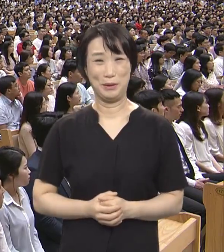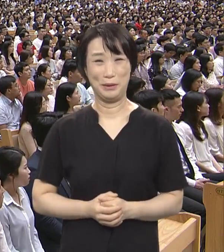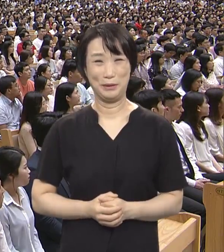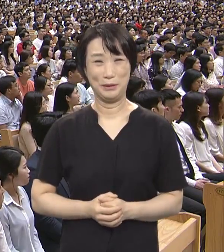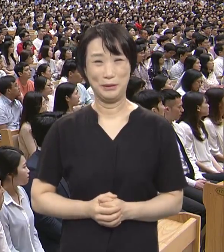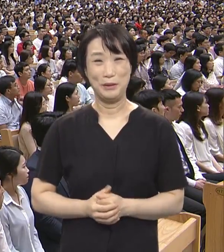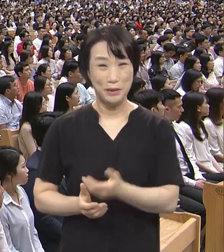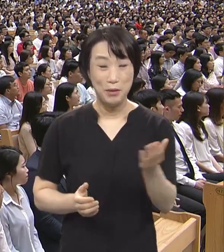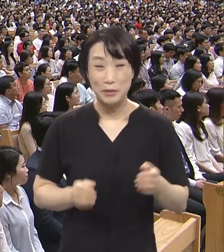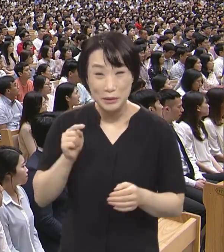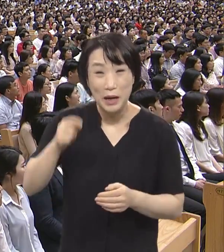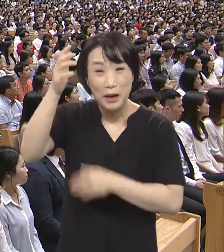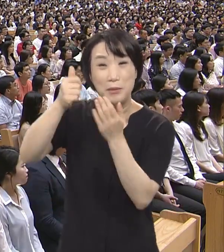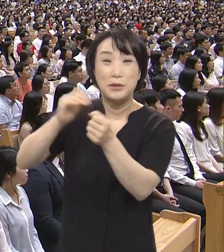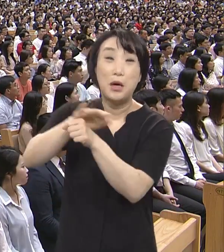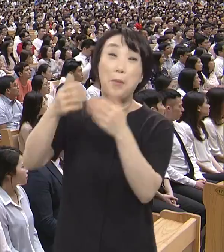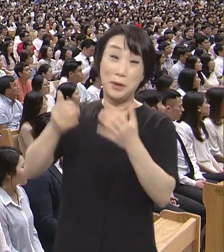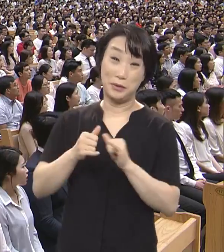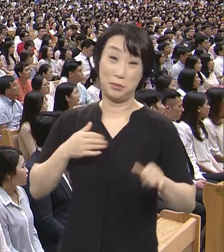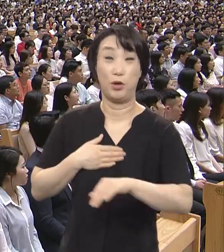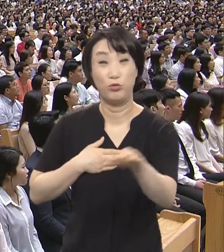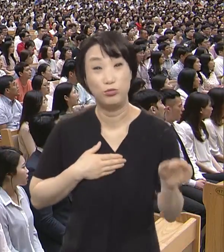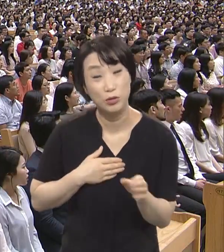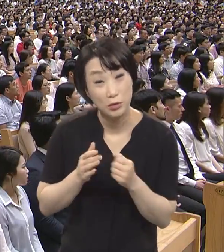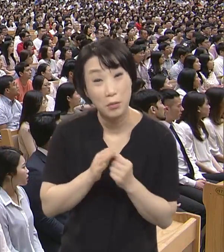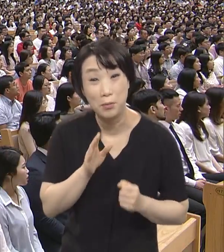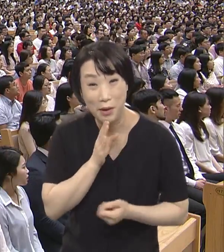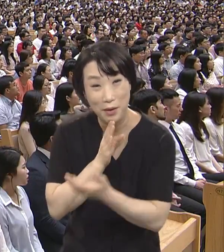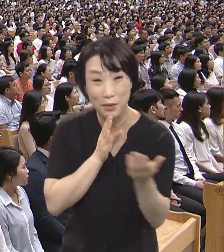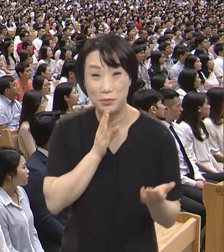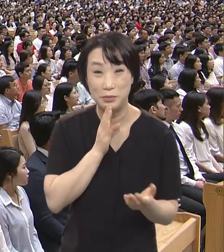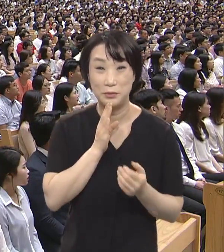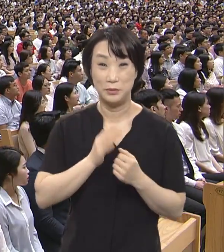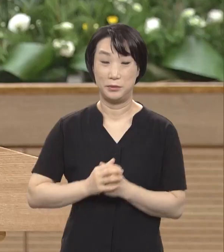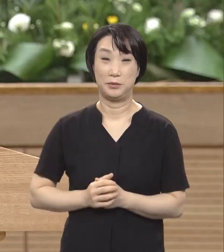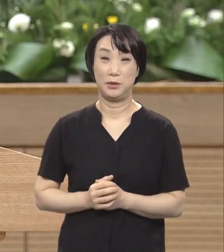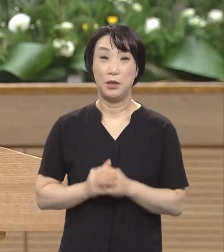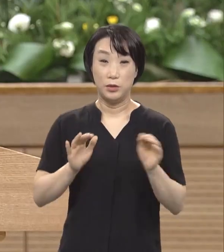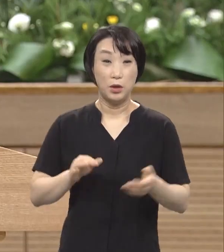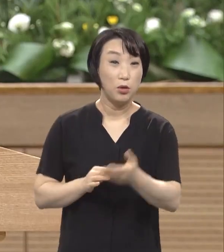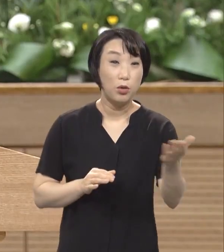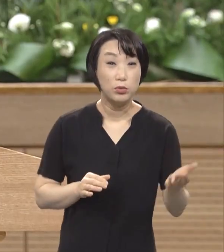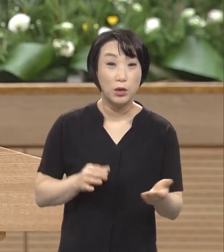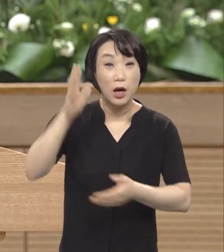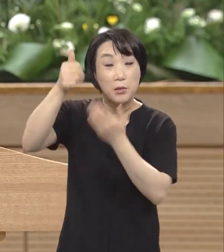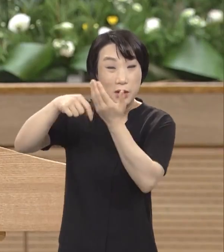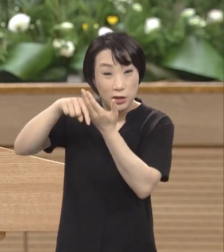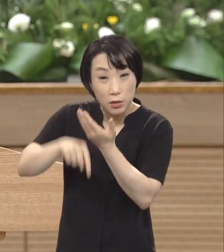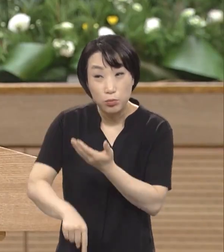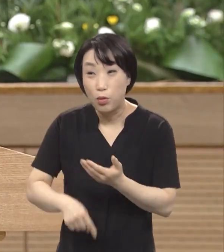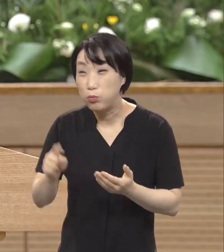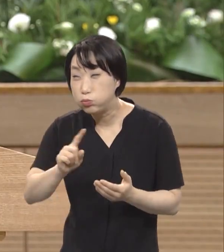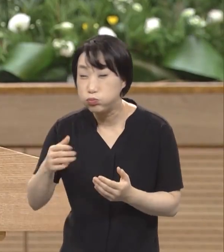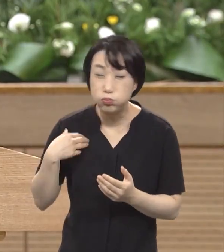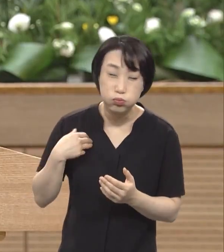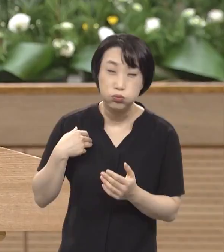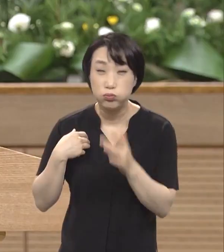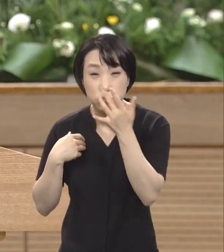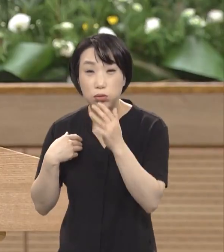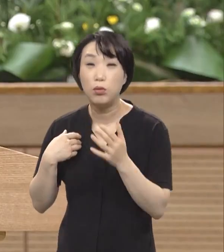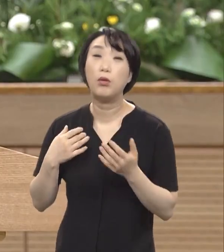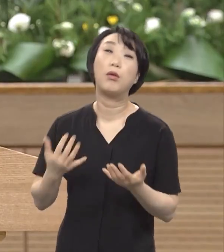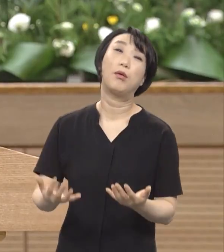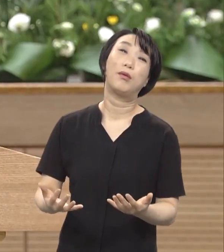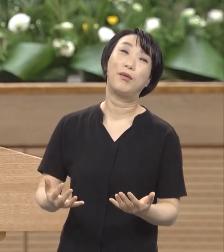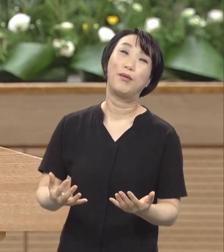때문에, 그만한 사랑을 받은 사람이기 때문에. 근데 하나님의 깊은 곳이 통달이 안 되는